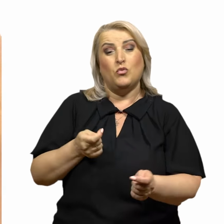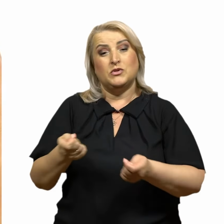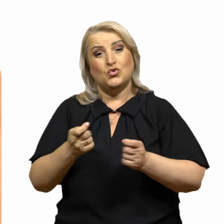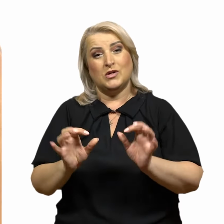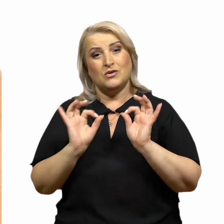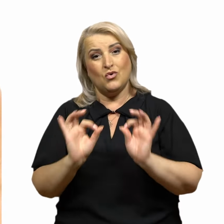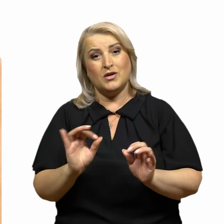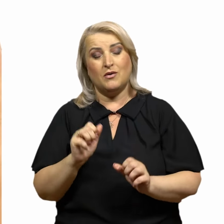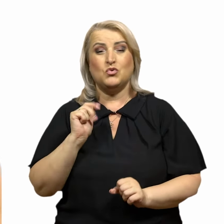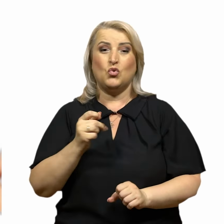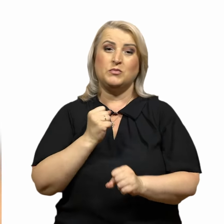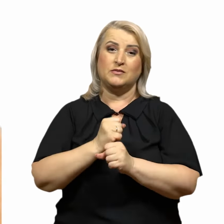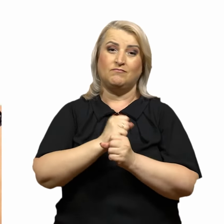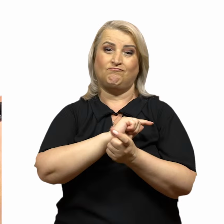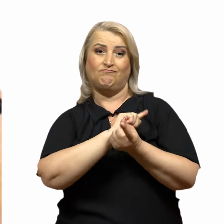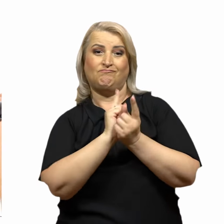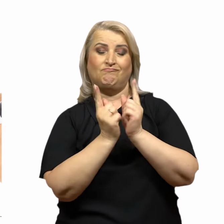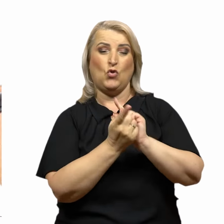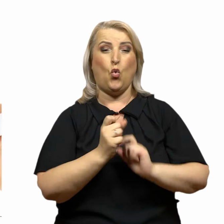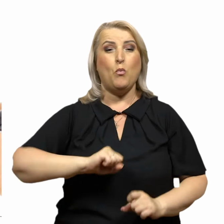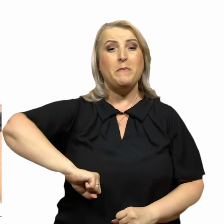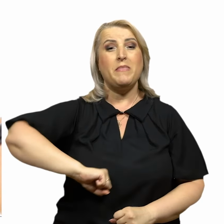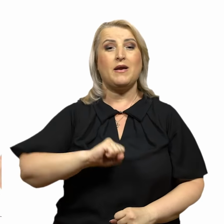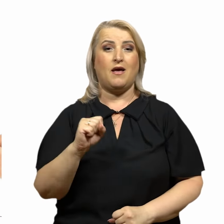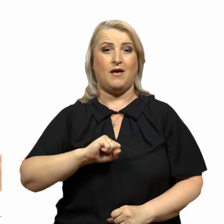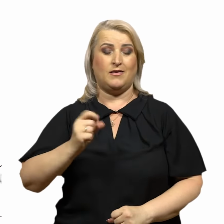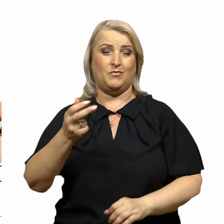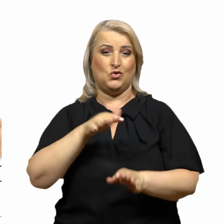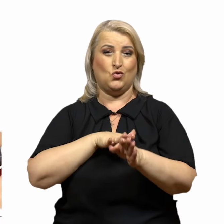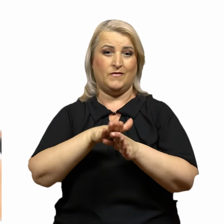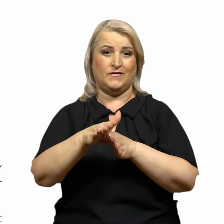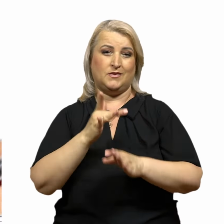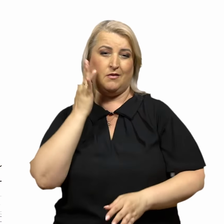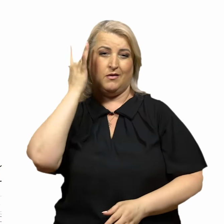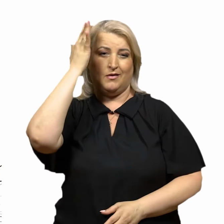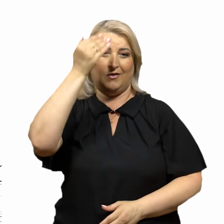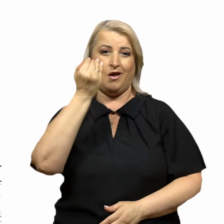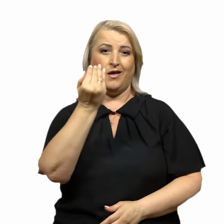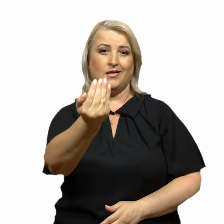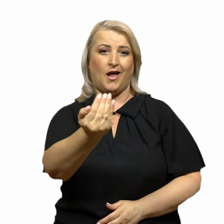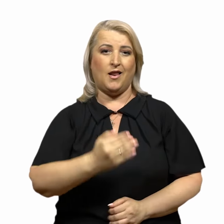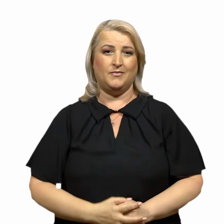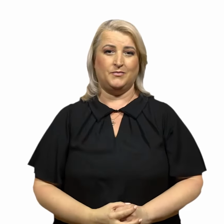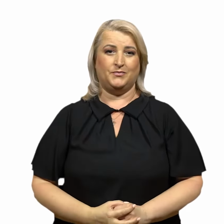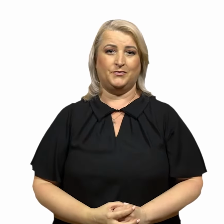corect și cum să faci din ei un prieten pentru realizarea obiectivelor tale.